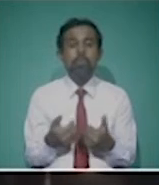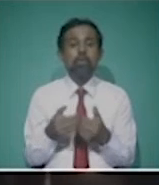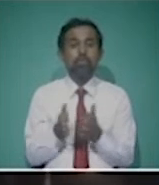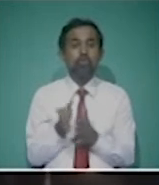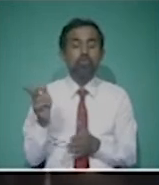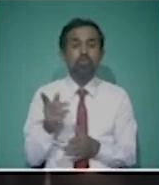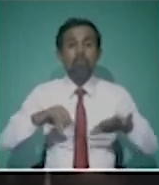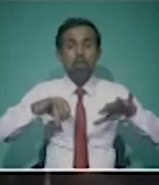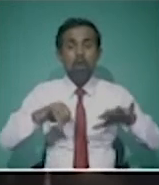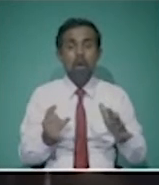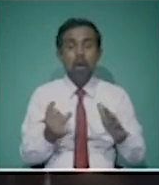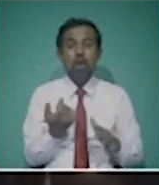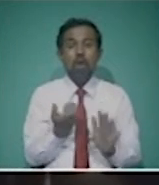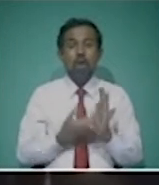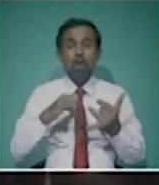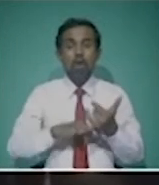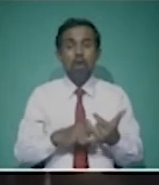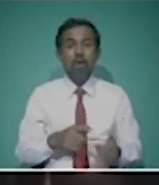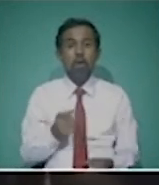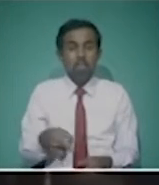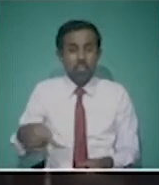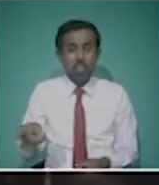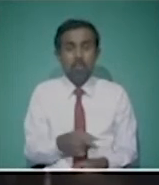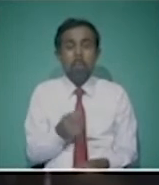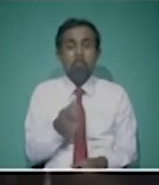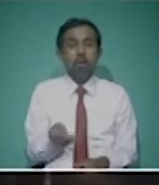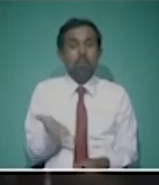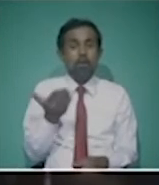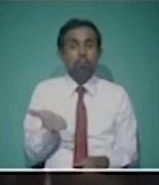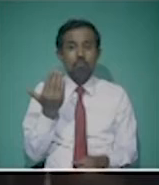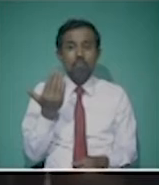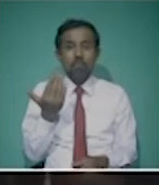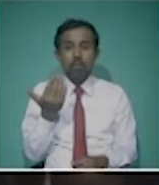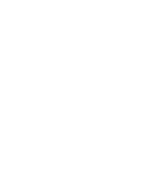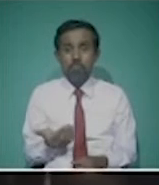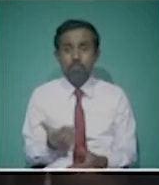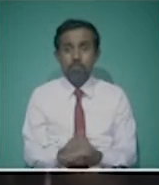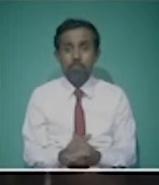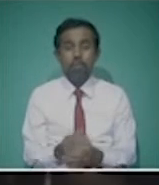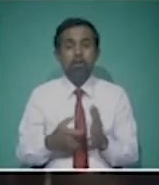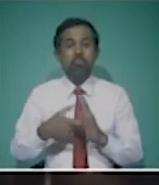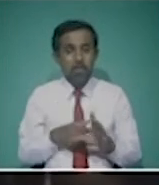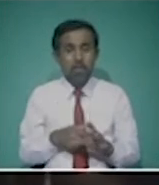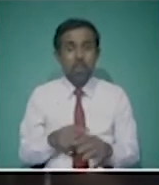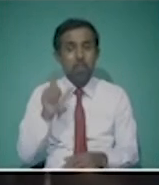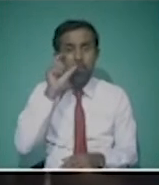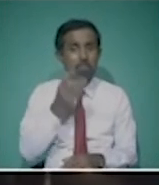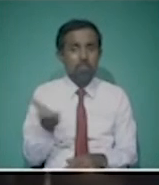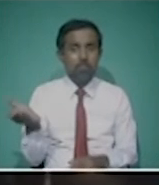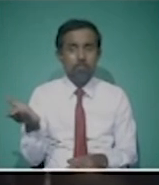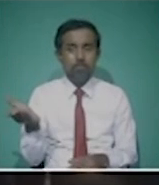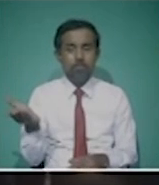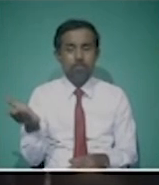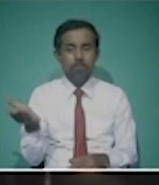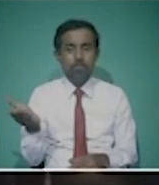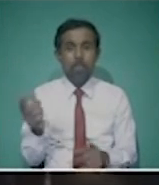சம்பளத்தை கூட்டுங்கள் என்று கேட்கிறார்கள். இந்த உலகத்திலே மிக நாகரிகமற்ற, நாகரிகமே இல்லாத ஒரு நாடாக இந்த நாடு 7 பேர்ச் காணி, இந்த அளவு பெரிய